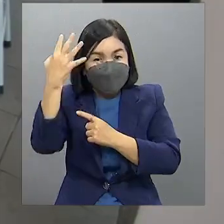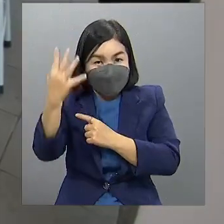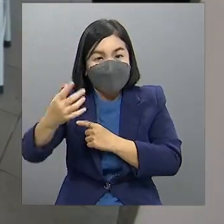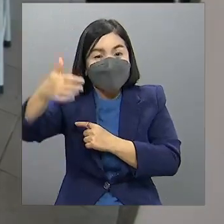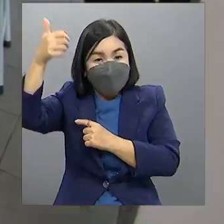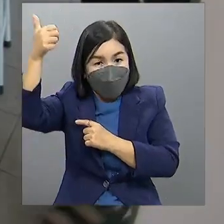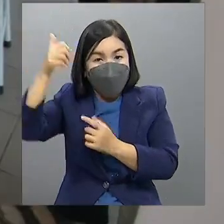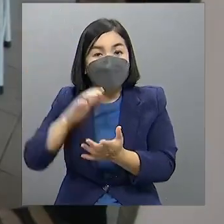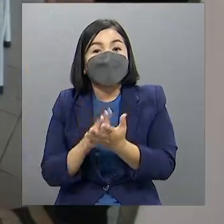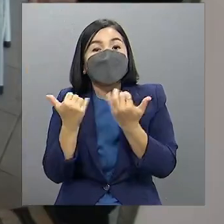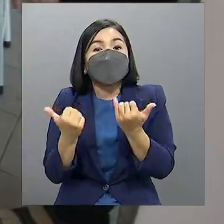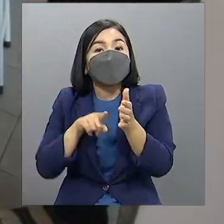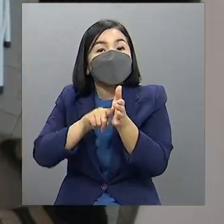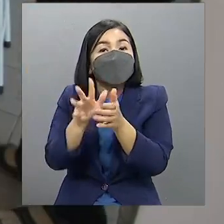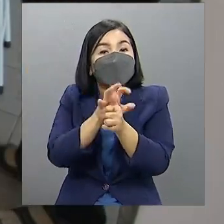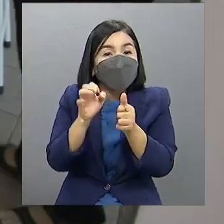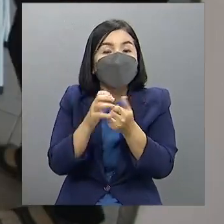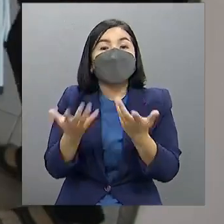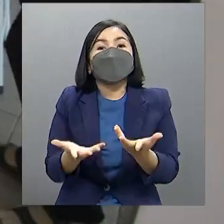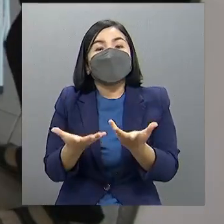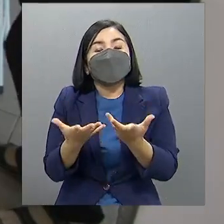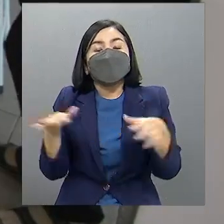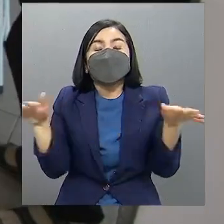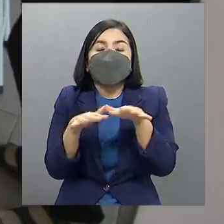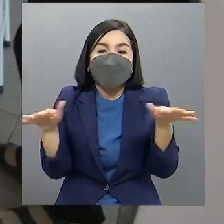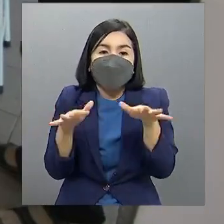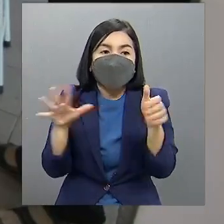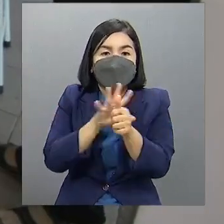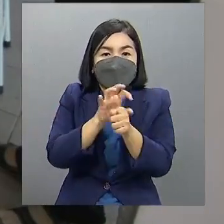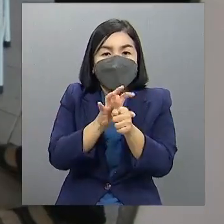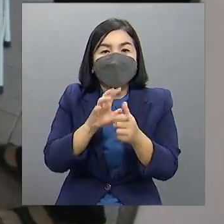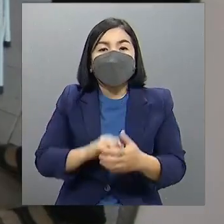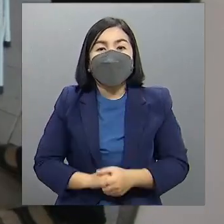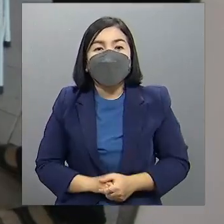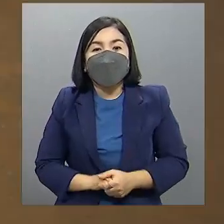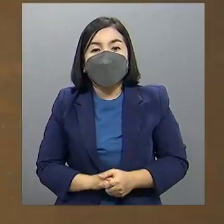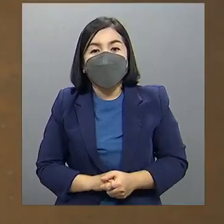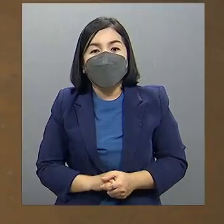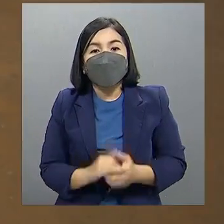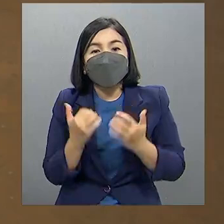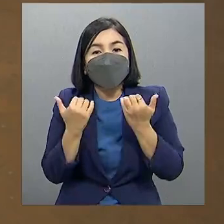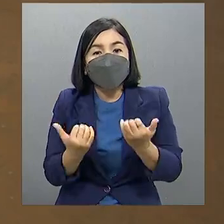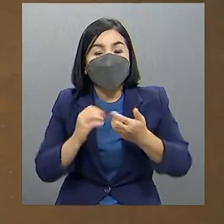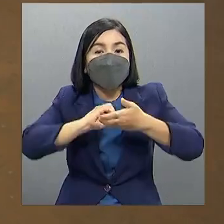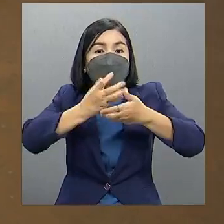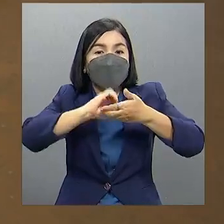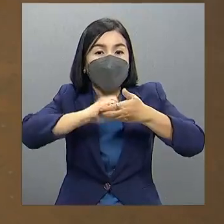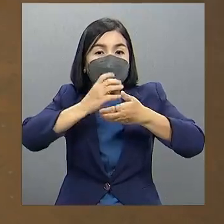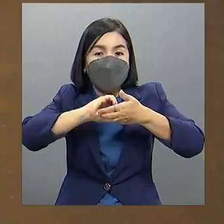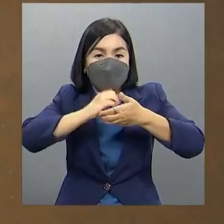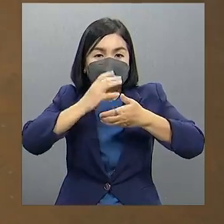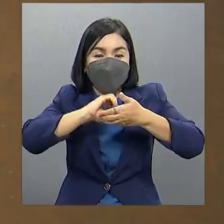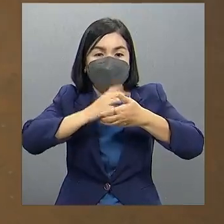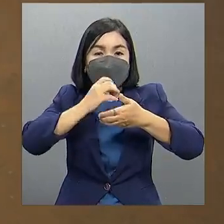29นี้จะกลายเป็นโรคประจำถิ่นค่ะตรวจสอบจากแอพพลิเคชั่นหมอเพราะมีการรายงานการฉีดวัคซีนสะสมวันที่